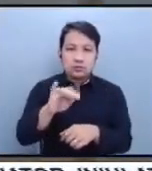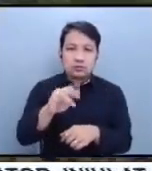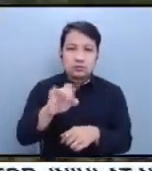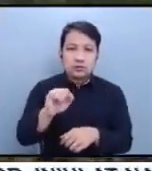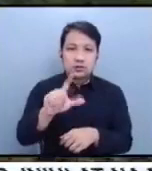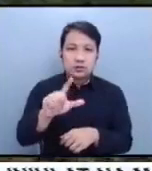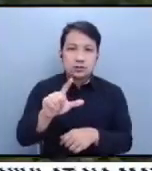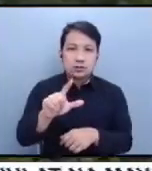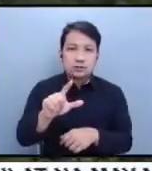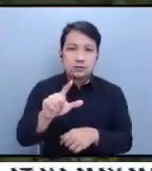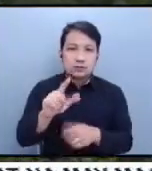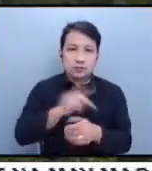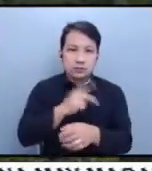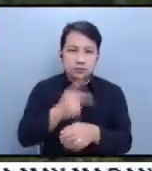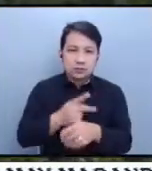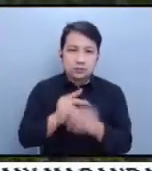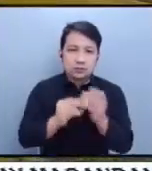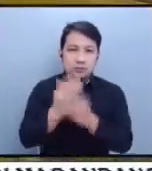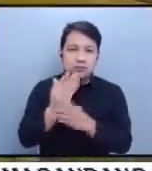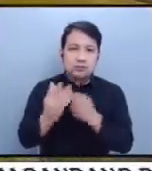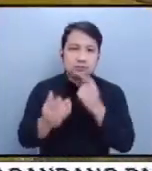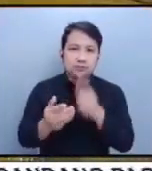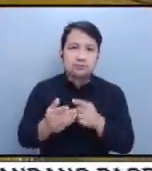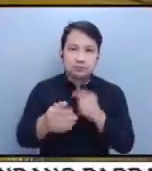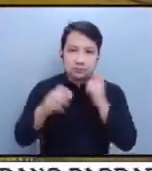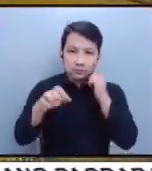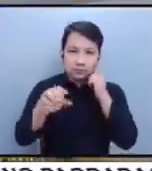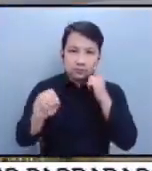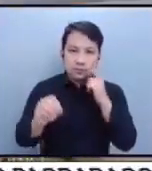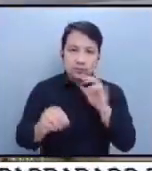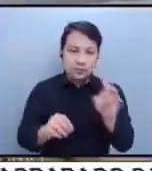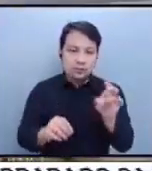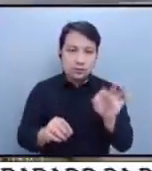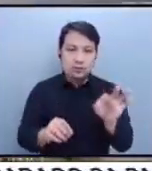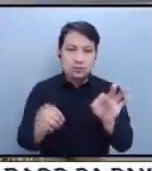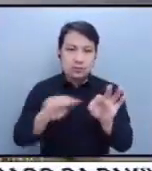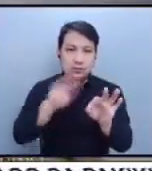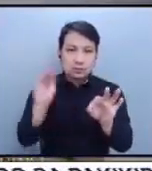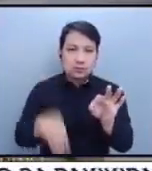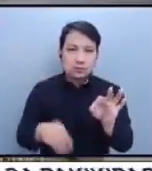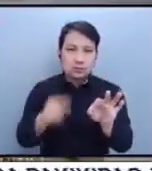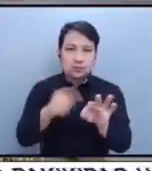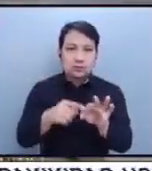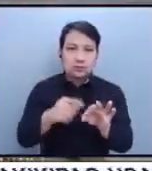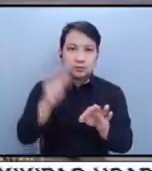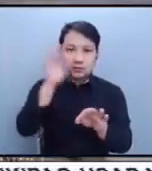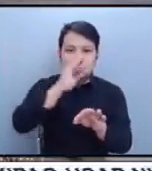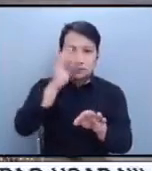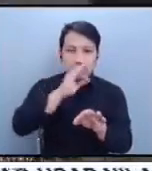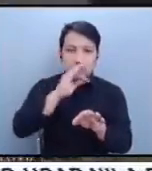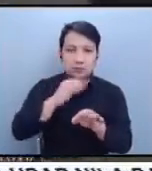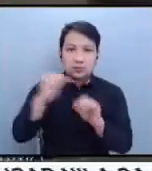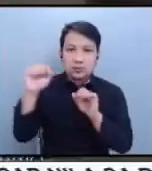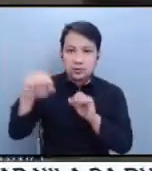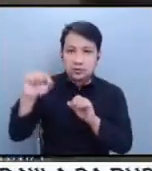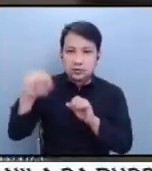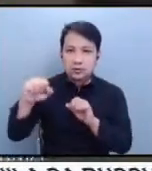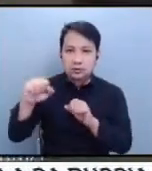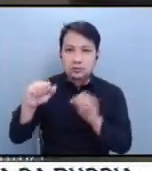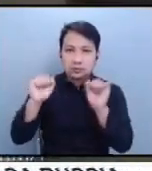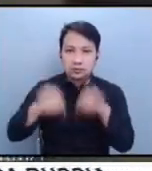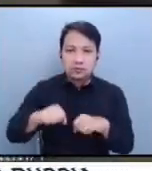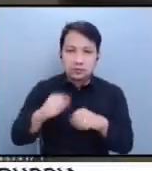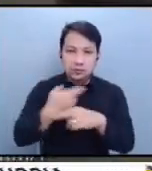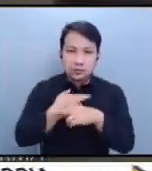sa bansa. Ayon sa Executive Order ay 79% ng mga Pilipino ay sang-ayon sa posibleng